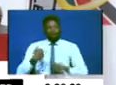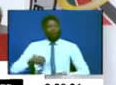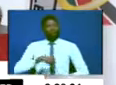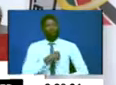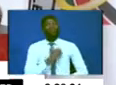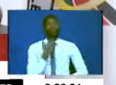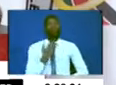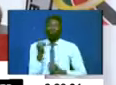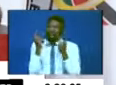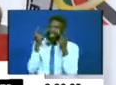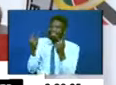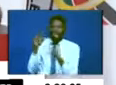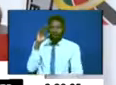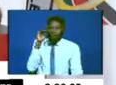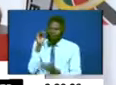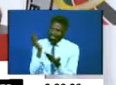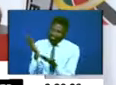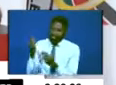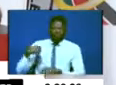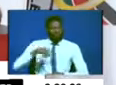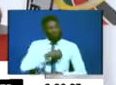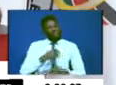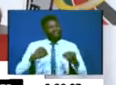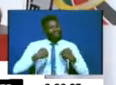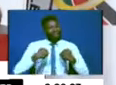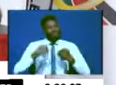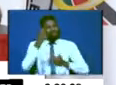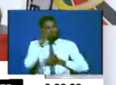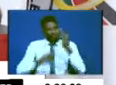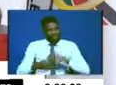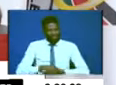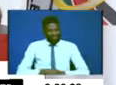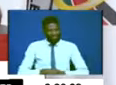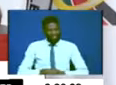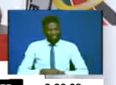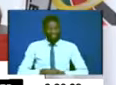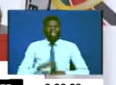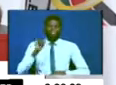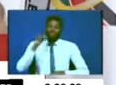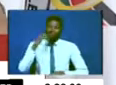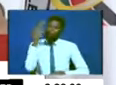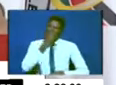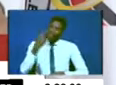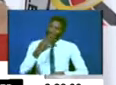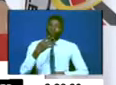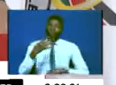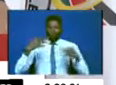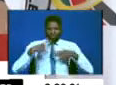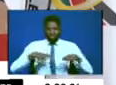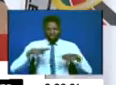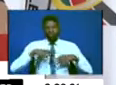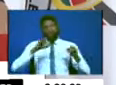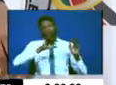Mombasa kile ambacho kwamba tulionacho sisi cha kuvutia zaidi, tuna utalii ambao kwamba ni utalii wa